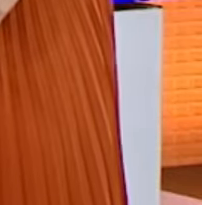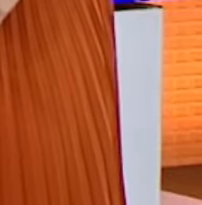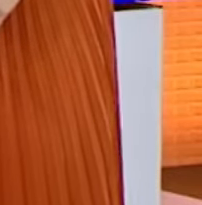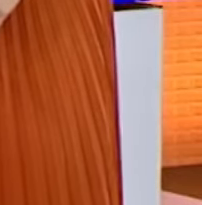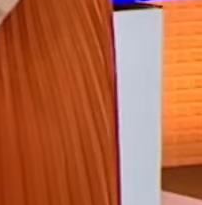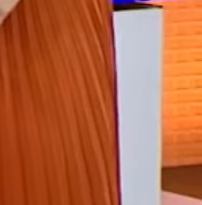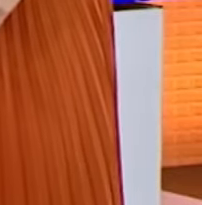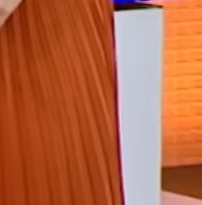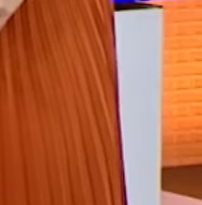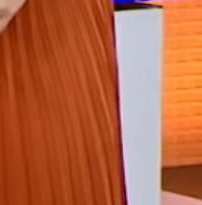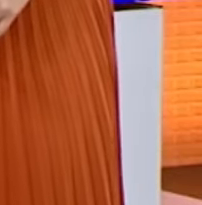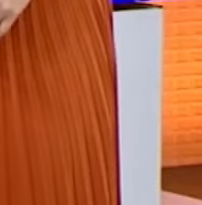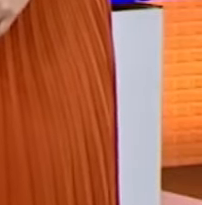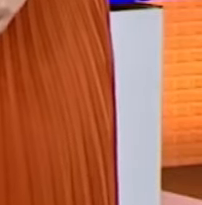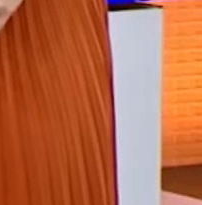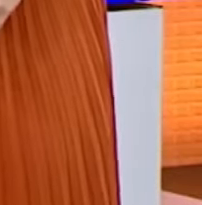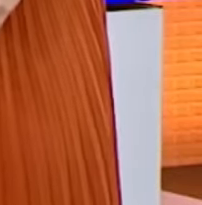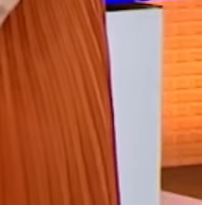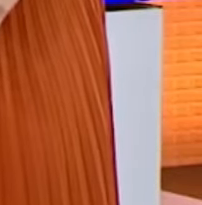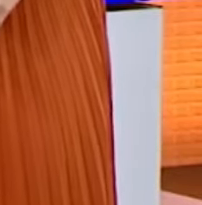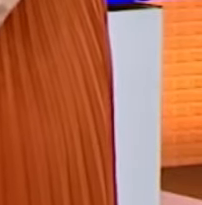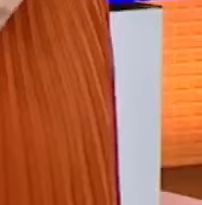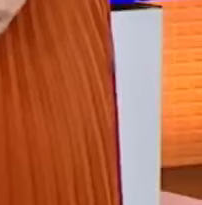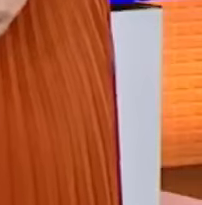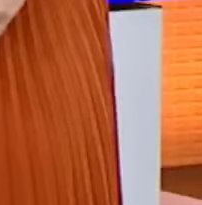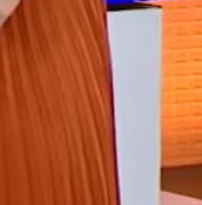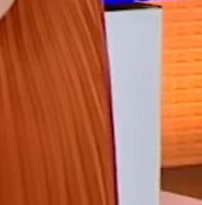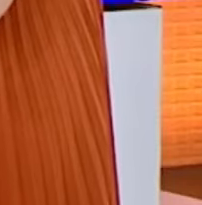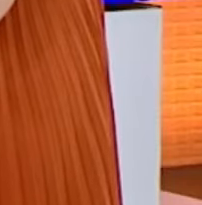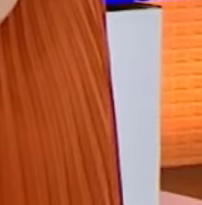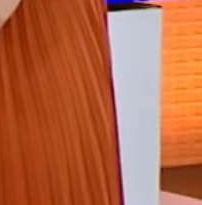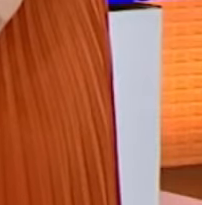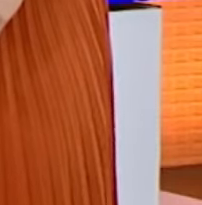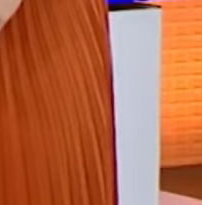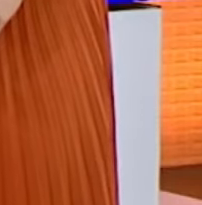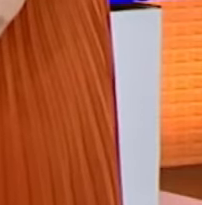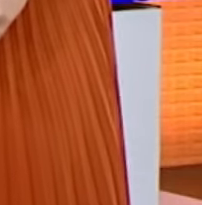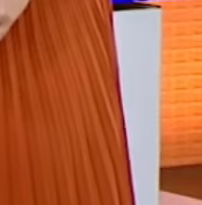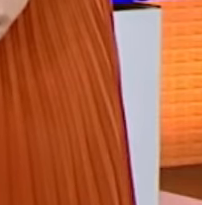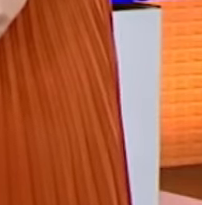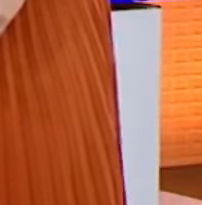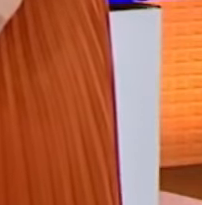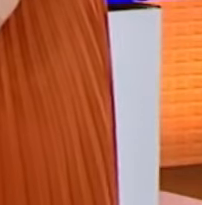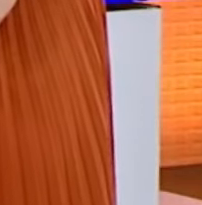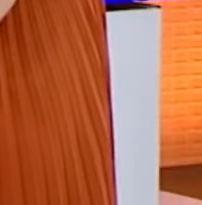mga balita, mag-subscribe sa GMA Integrated News sa YouTube. Sa mga kapuso abroad, subaybayan niyo